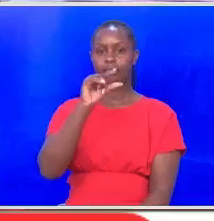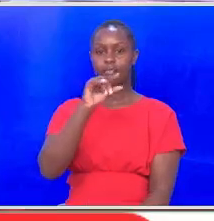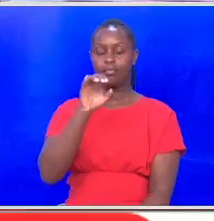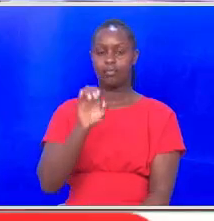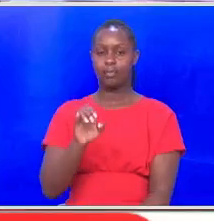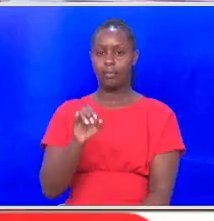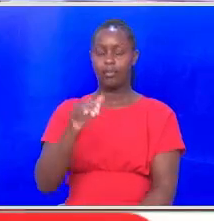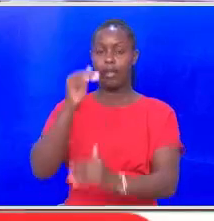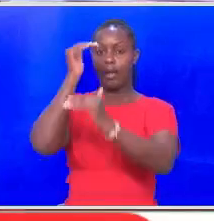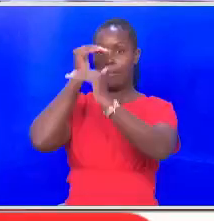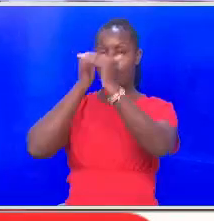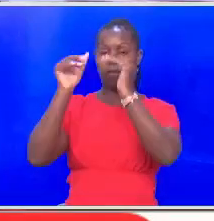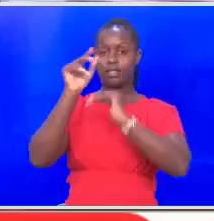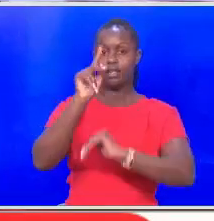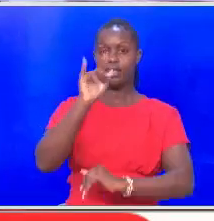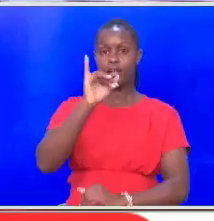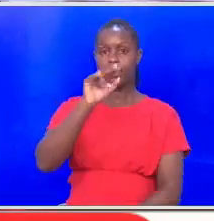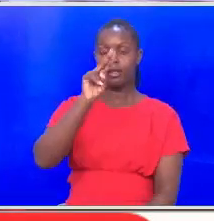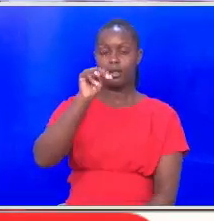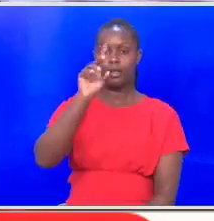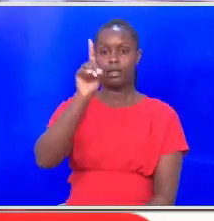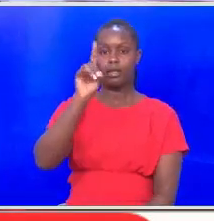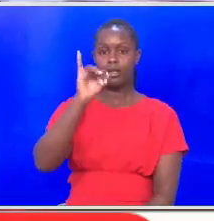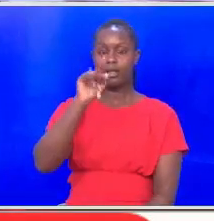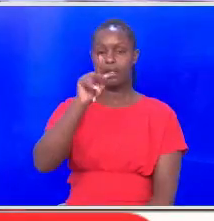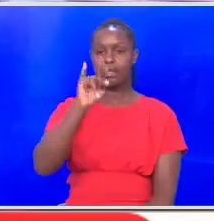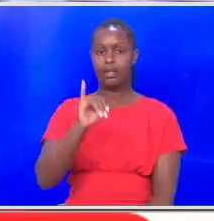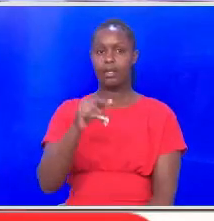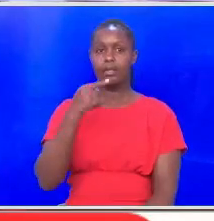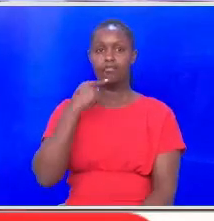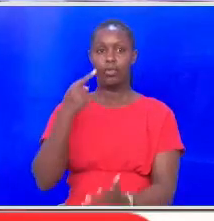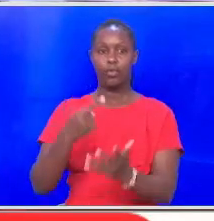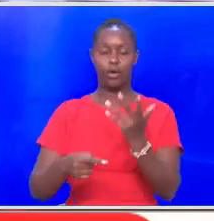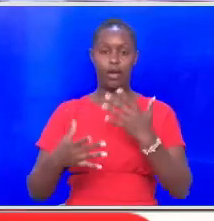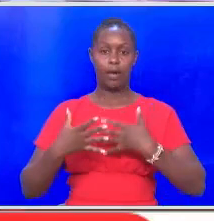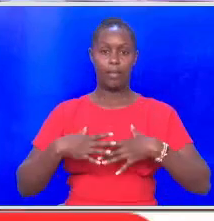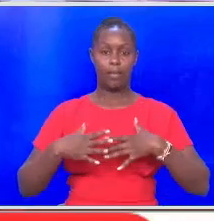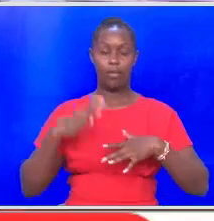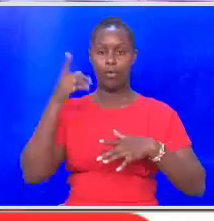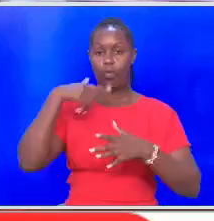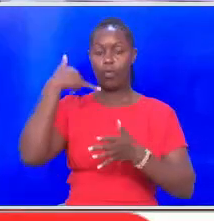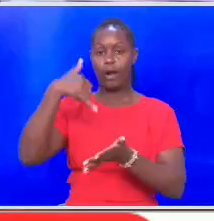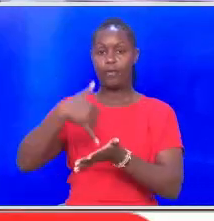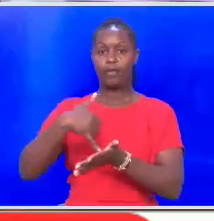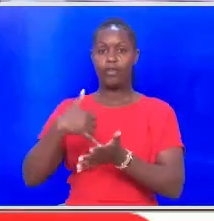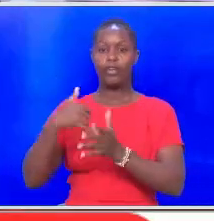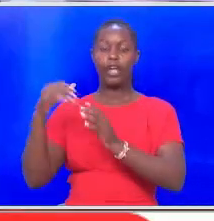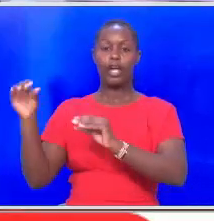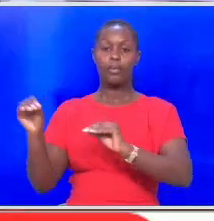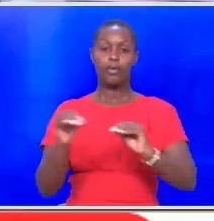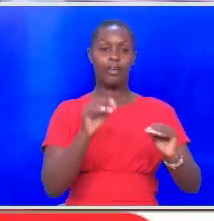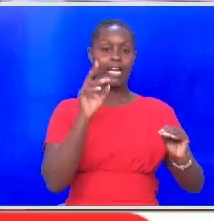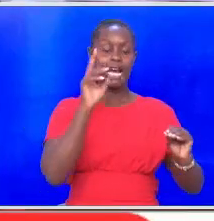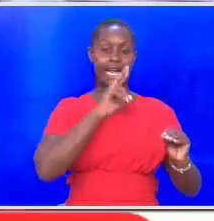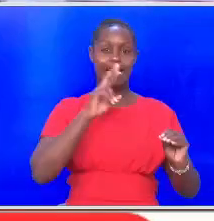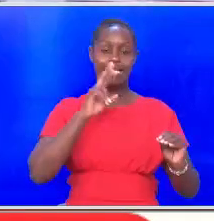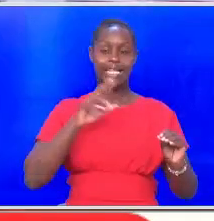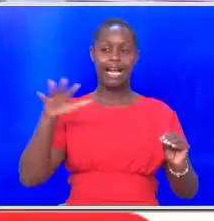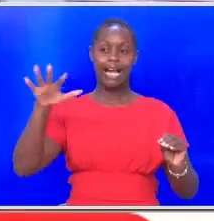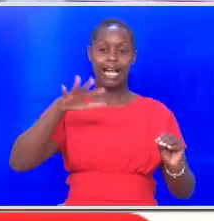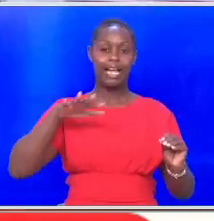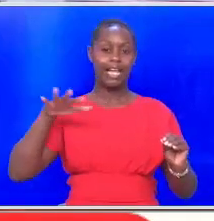Profesa Kithure Kindiki amesema kuwa uhamisho wa watu wanaoishi katika maeneo ambayo yamo hatarini kuathiriwa na mvua kubwa